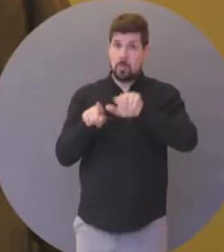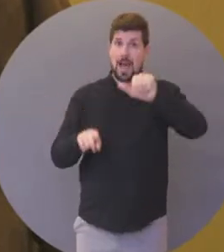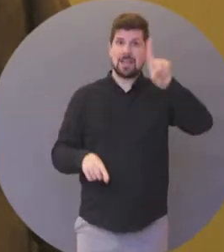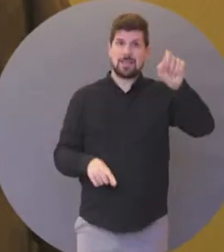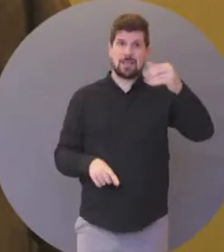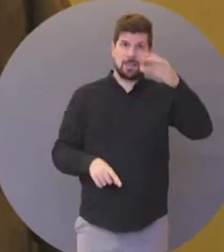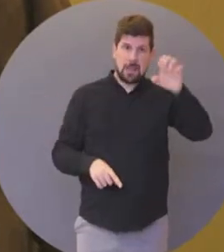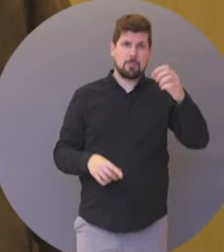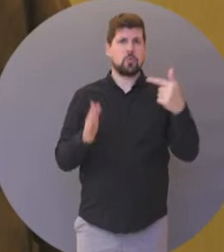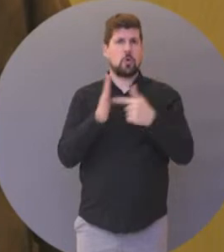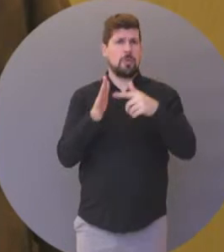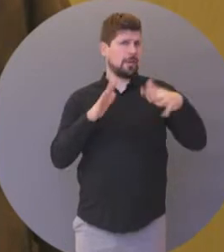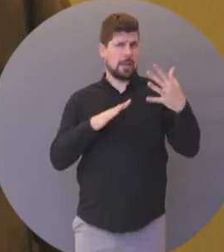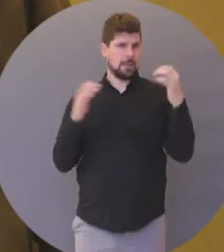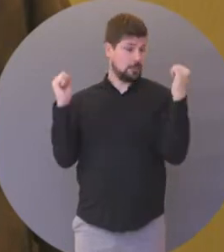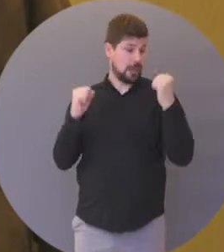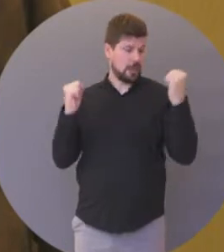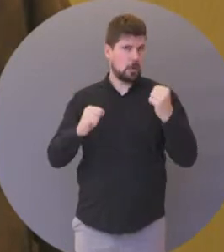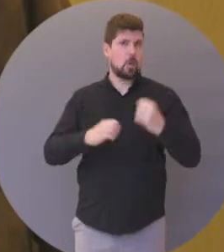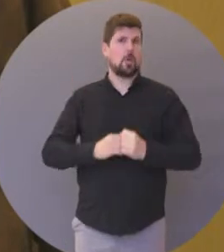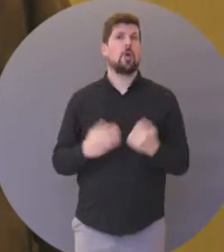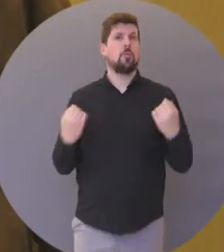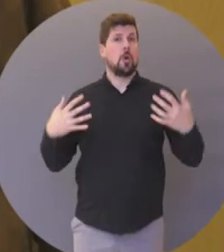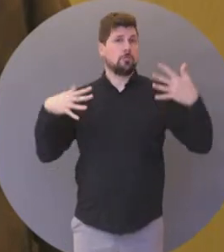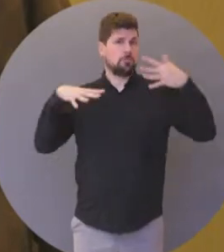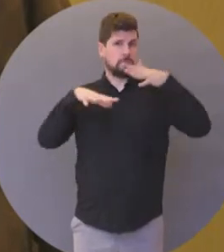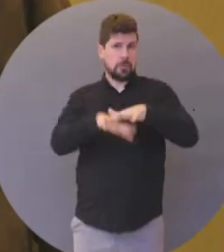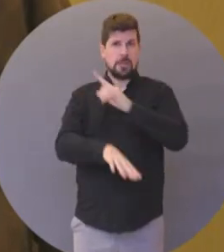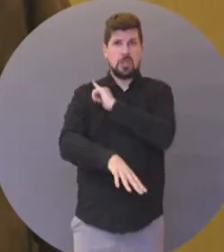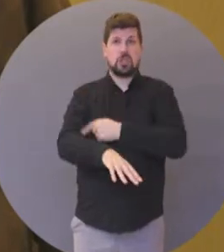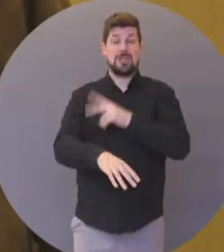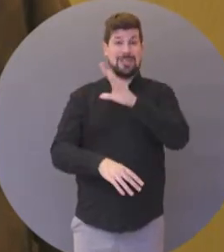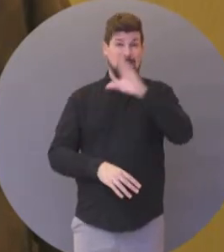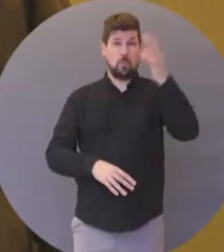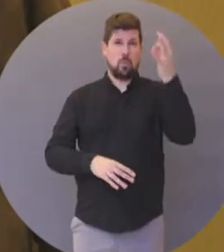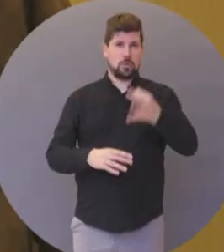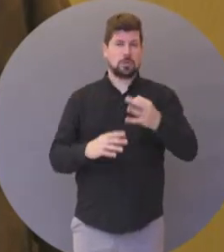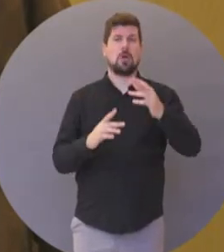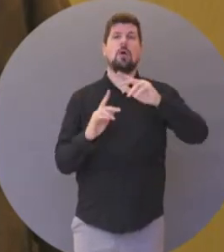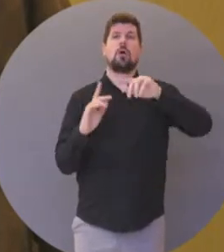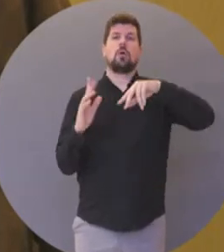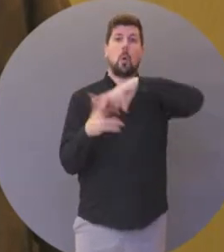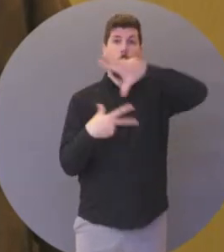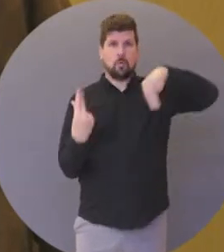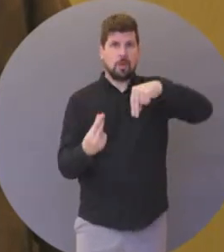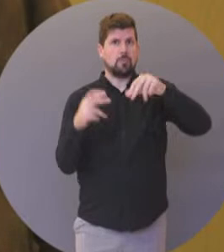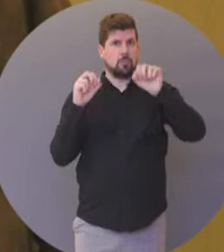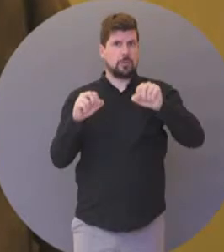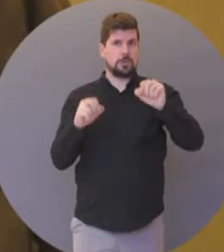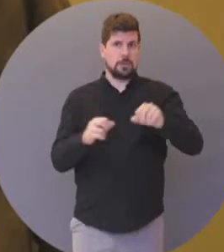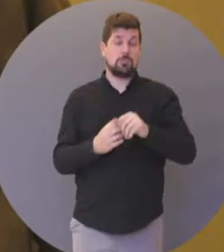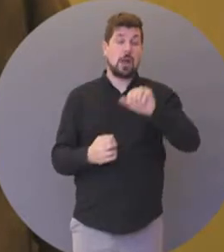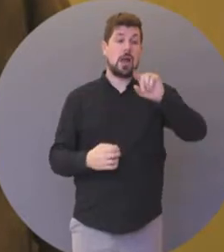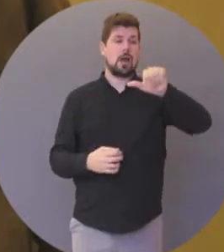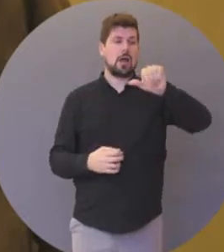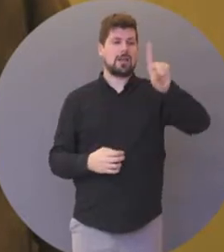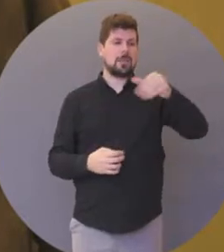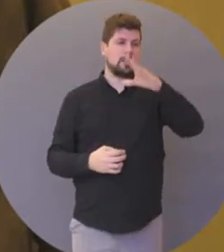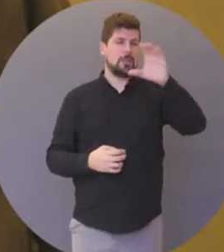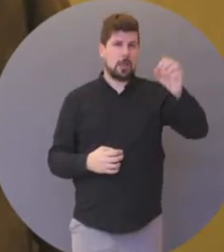2015 un mix énergétique 100% renouvelable peut répondre à chaque instant à la demande d'après la thème le coût total d'un scénario électrique